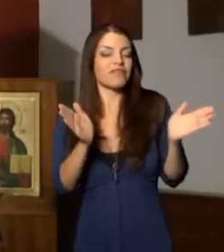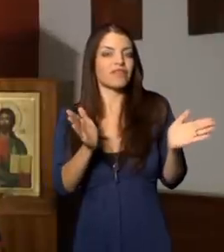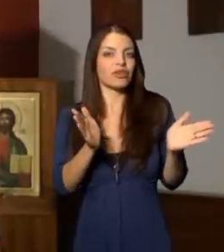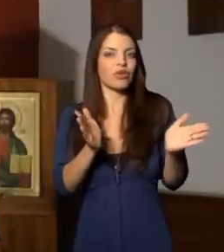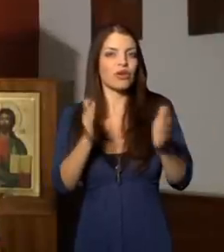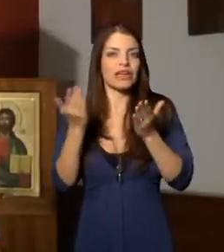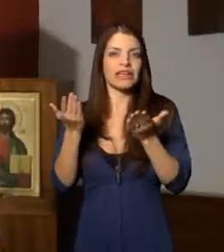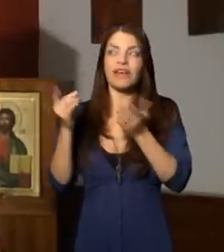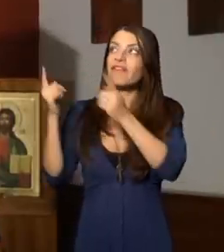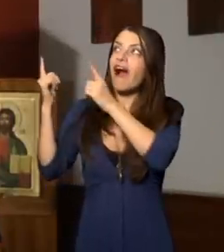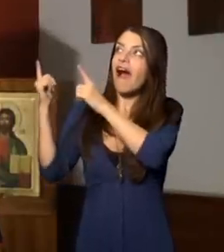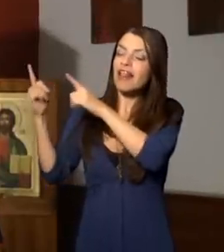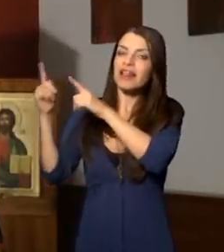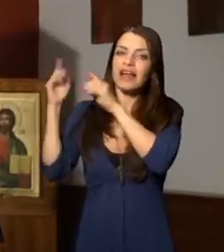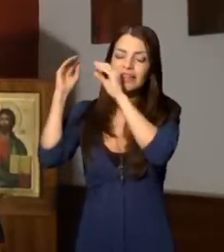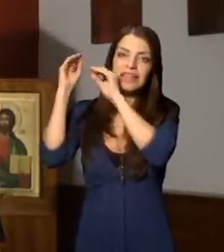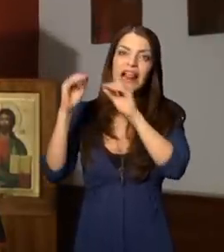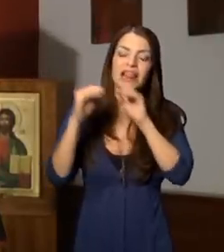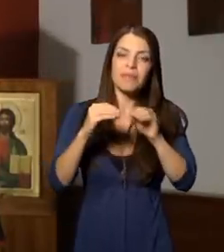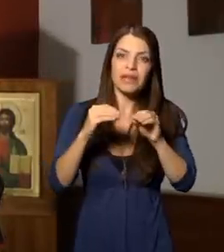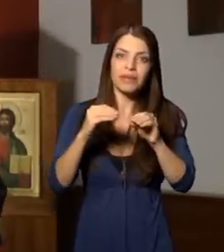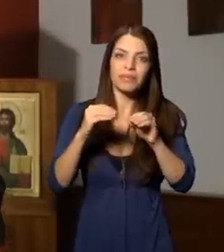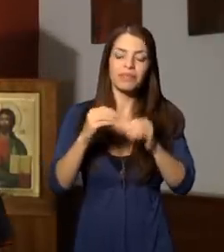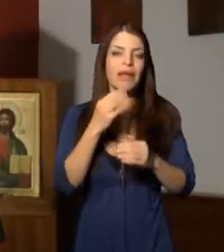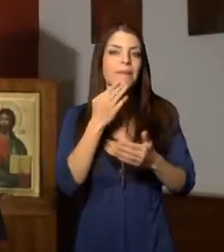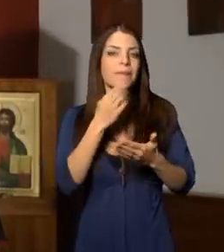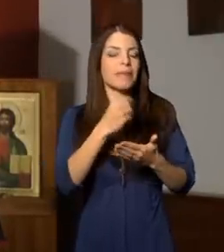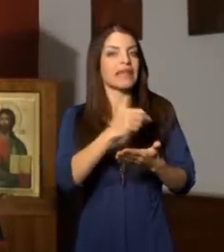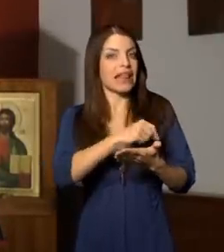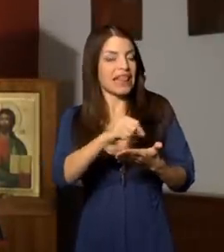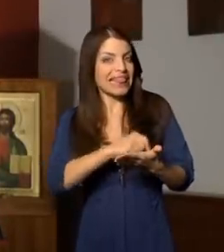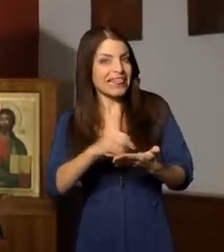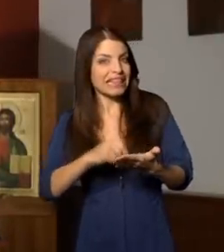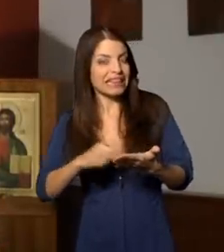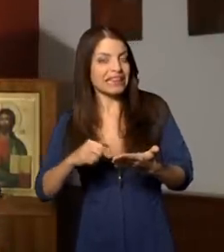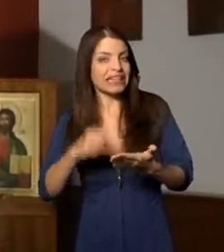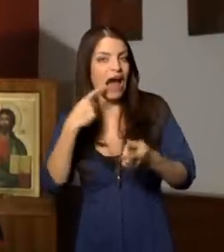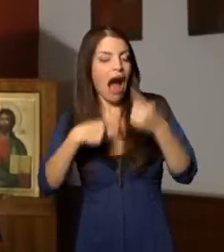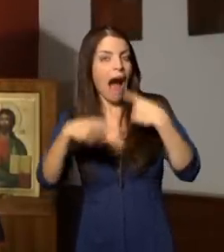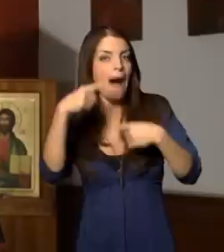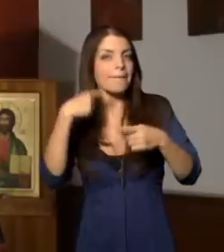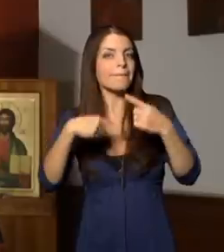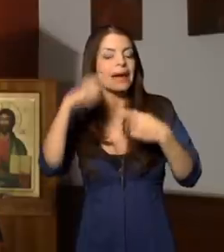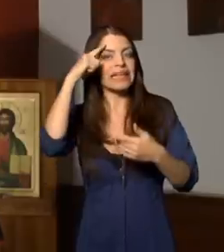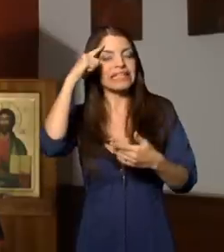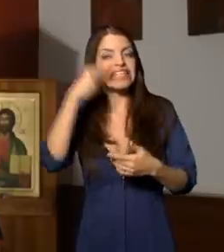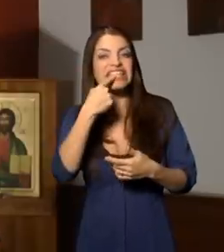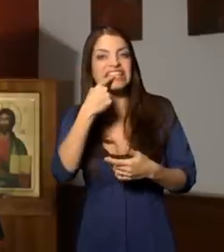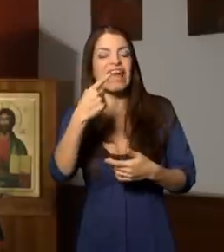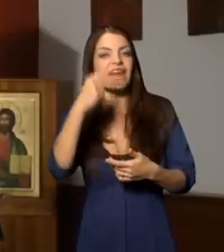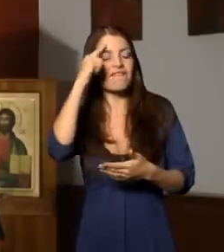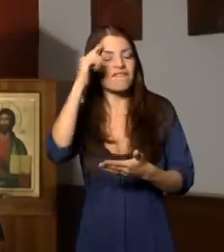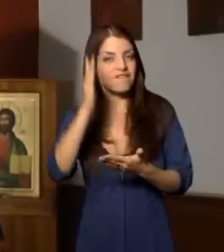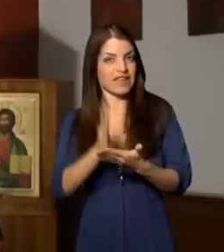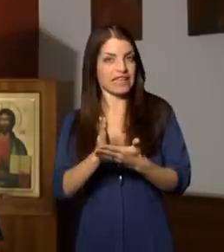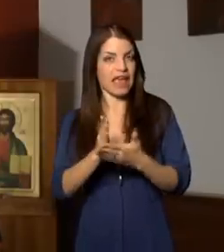jrid jgħallimna Alla l-imbierek. Flittra li permezz tagħha ħabbar is-sena tal-fidi,